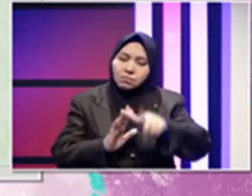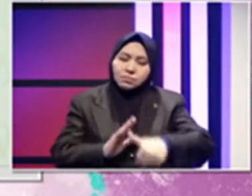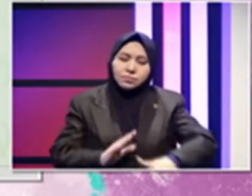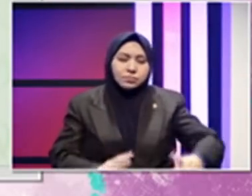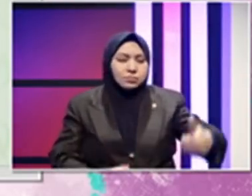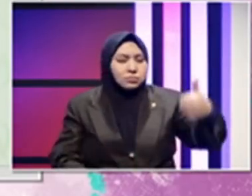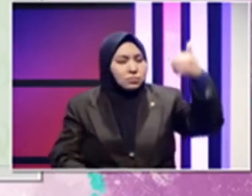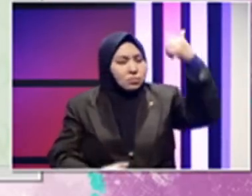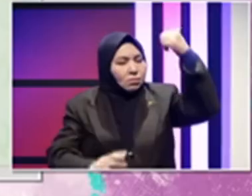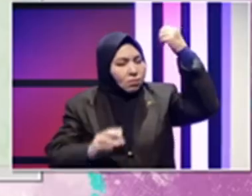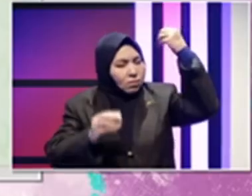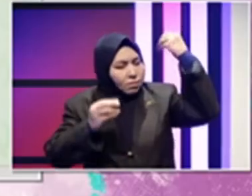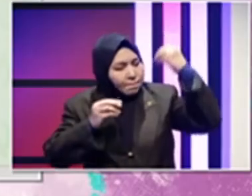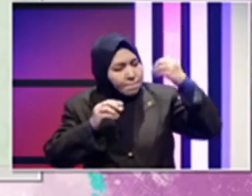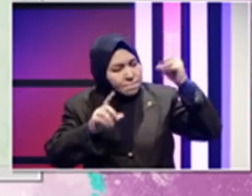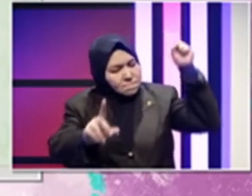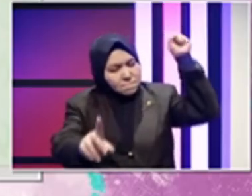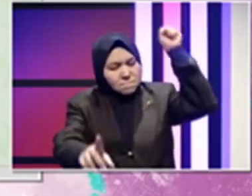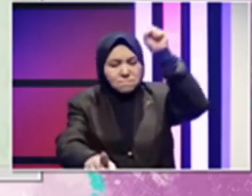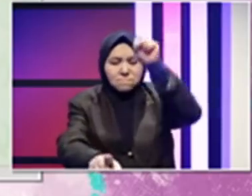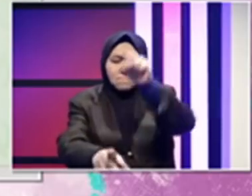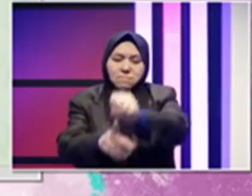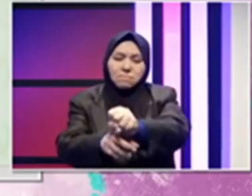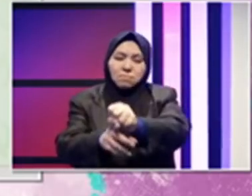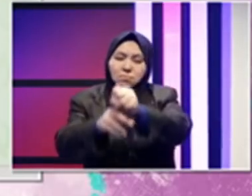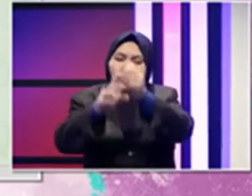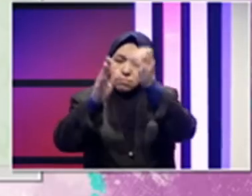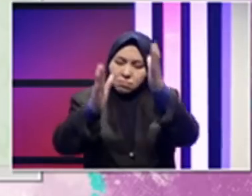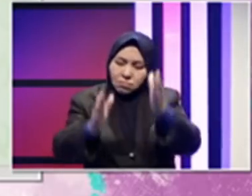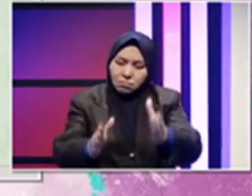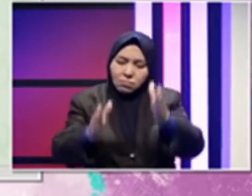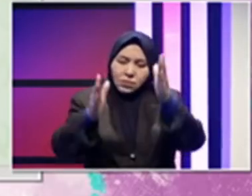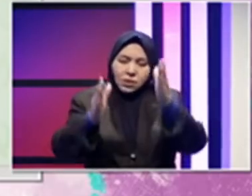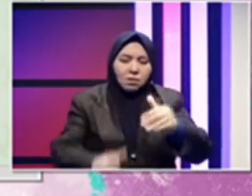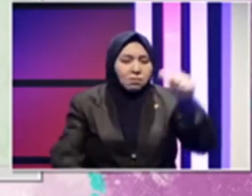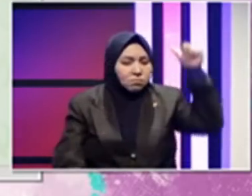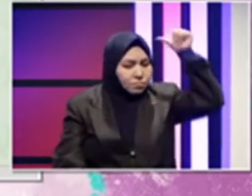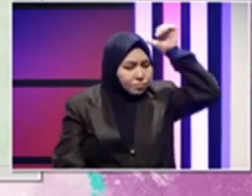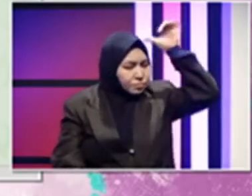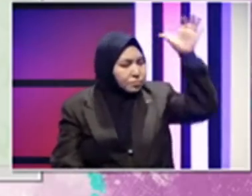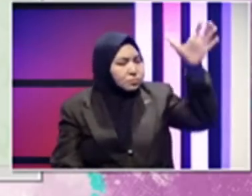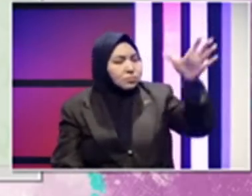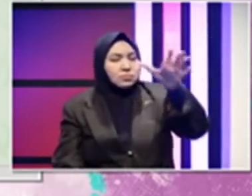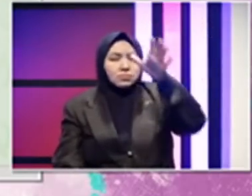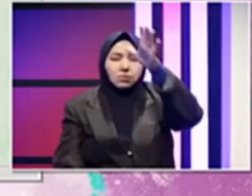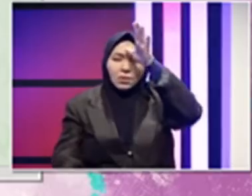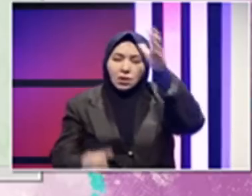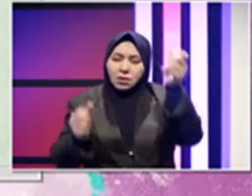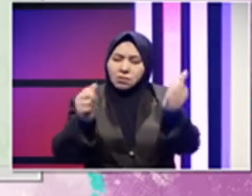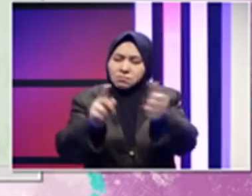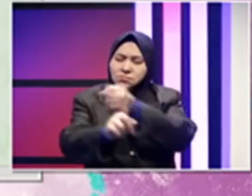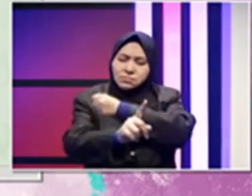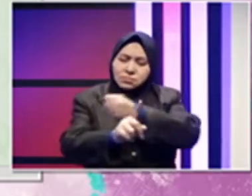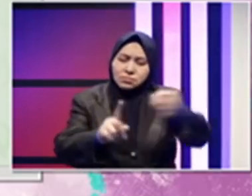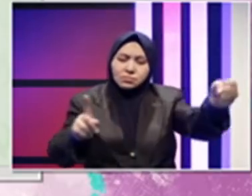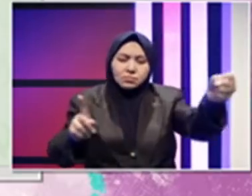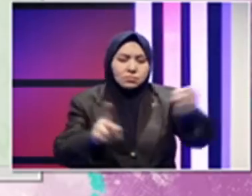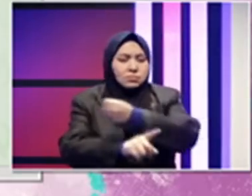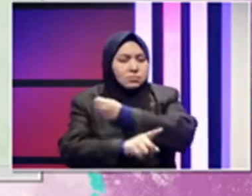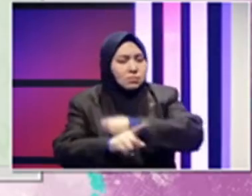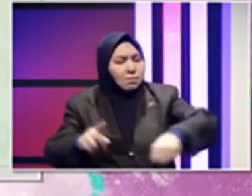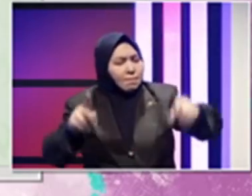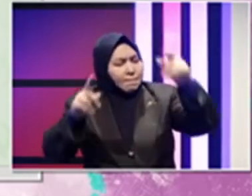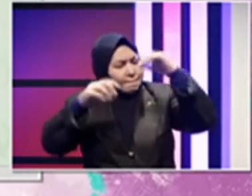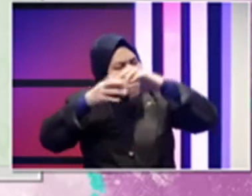ثم أخذت الذين كفروا فكيف كان